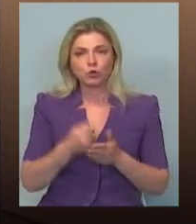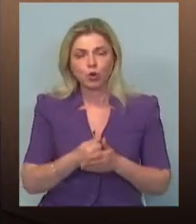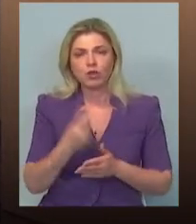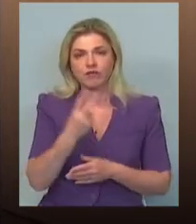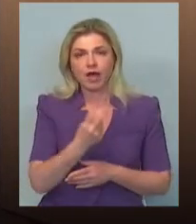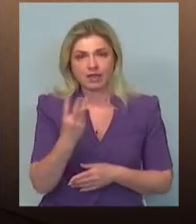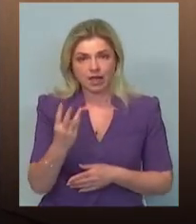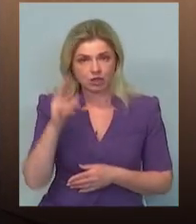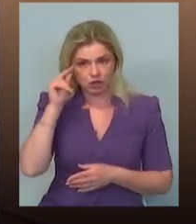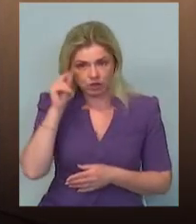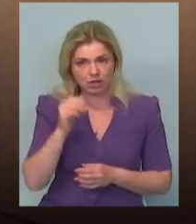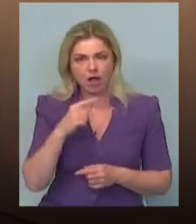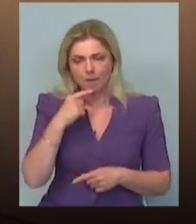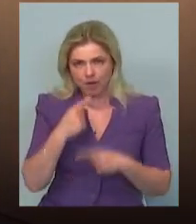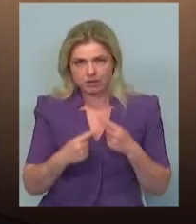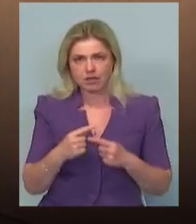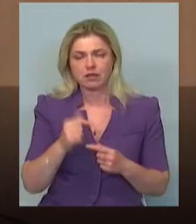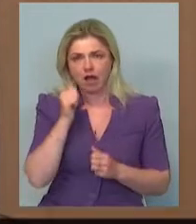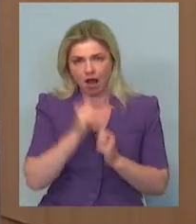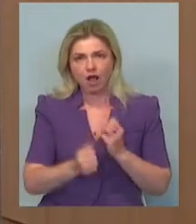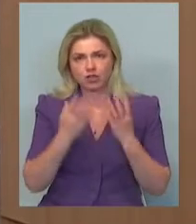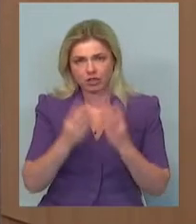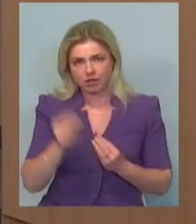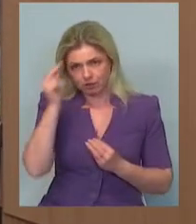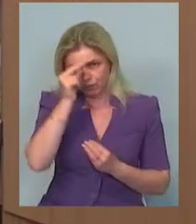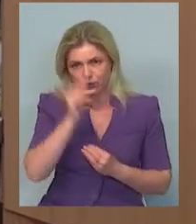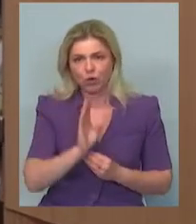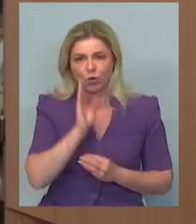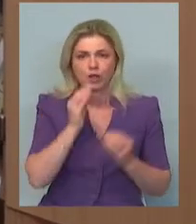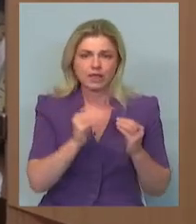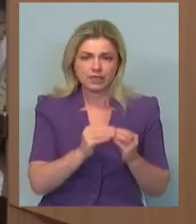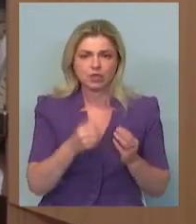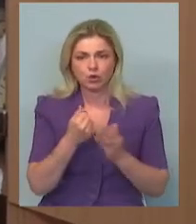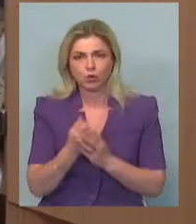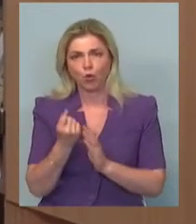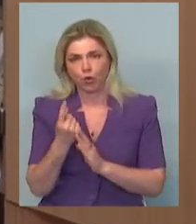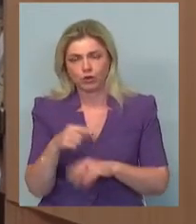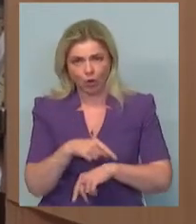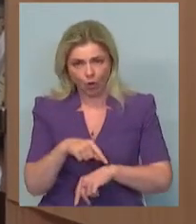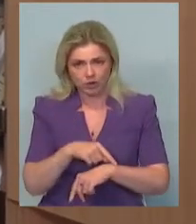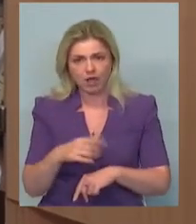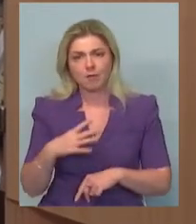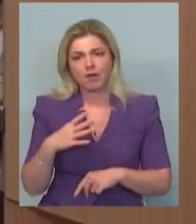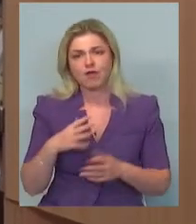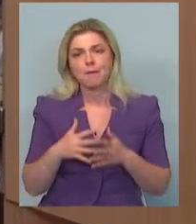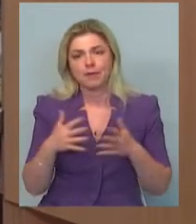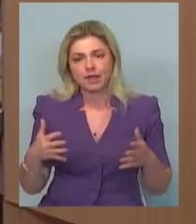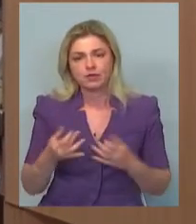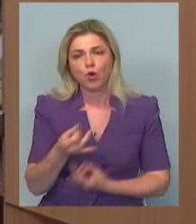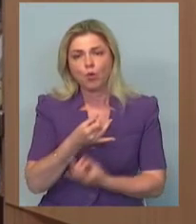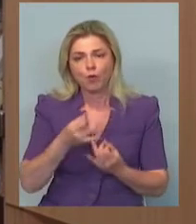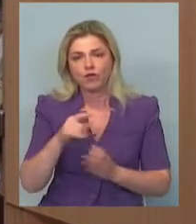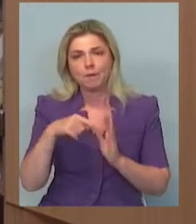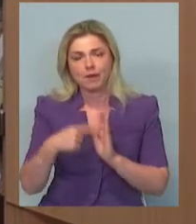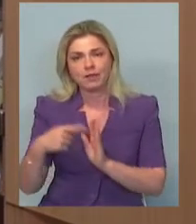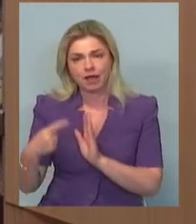постійно займалися кожного дня, от з 10 до 11 годин. Навіть і більше там ми обговорювали всі